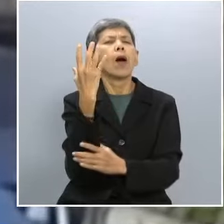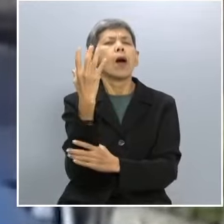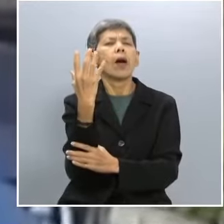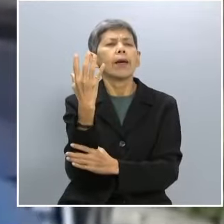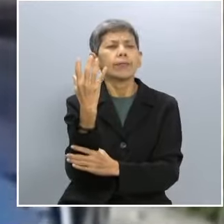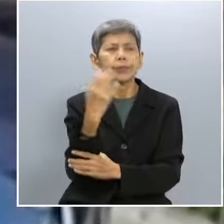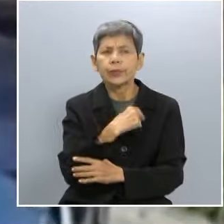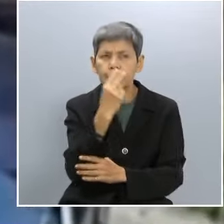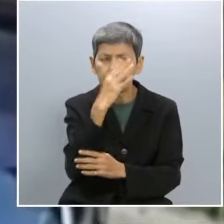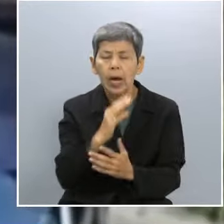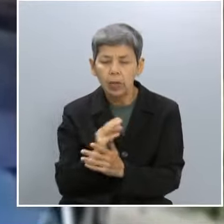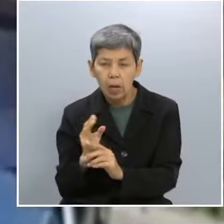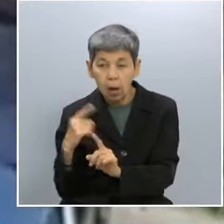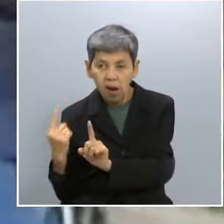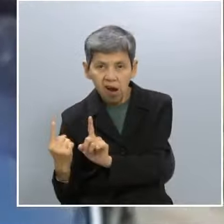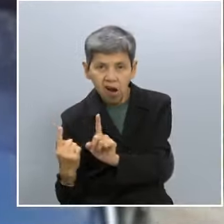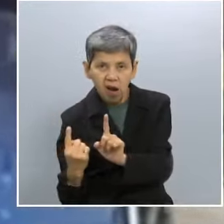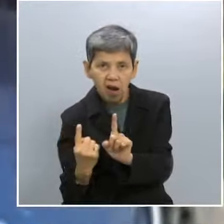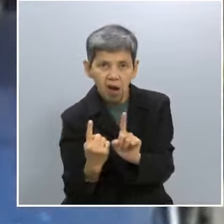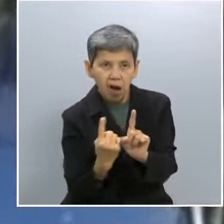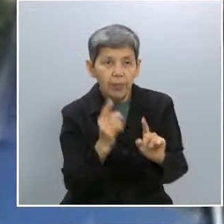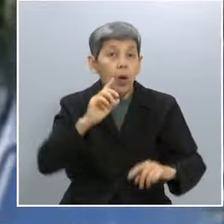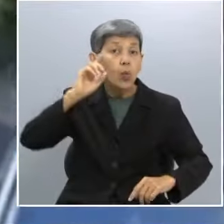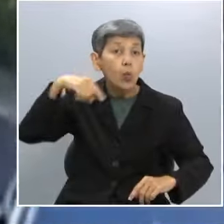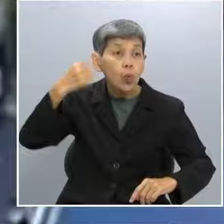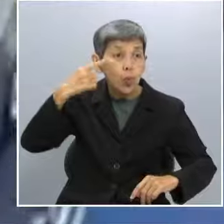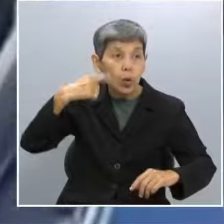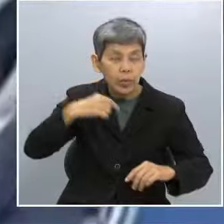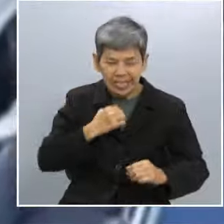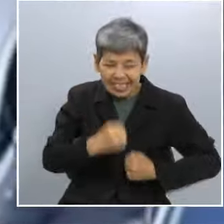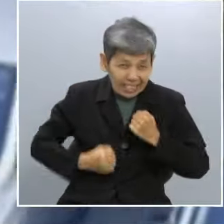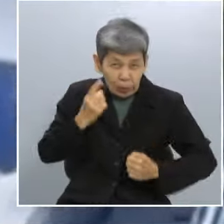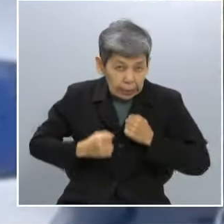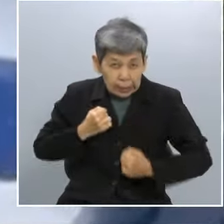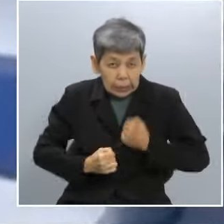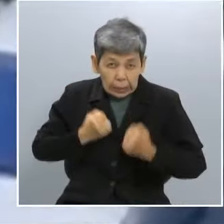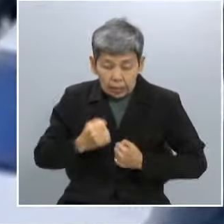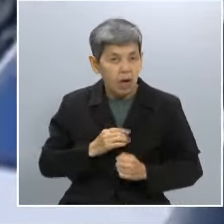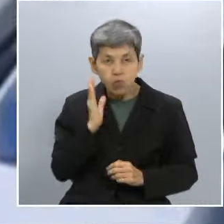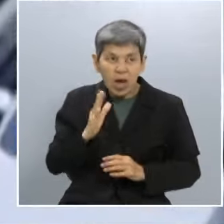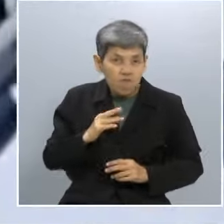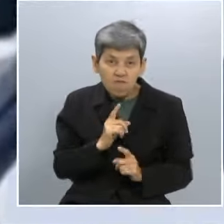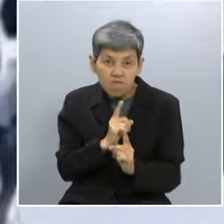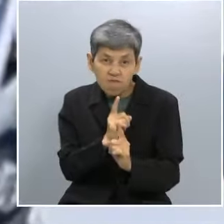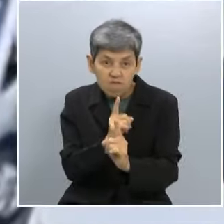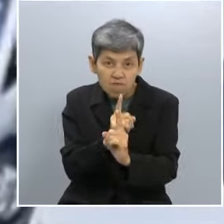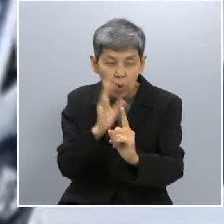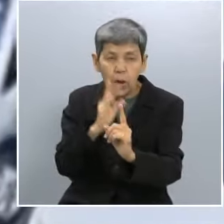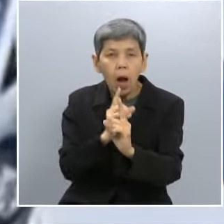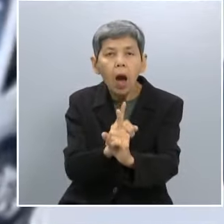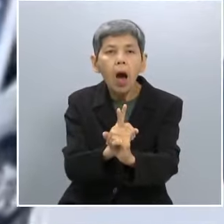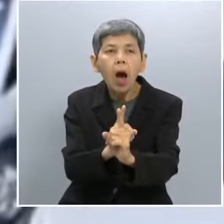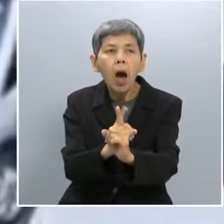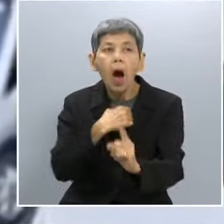ครับเนี่ยฮะปกตินี่ทางผู้หญิงเค้าก็พยายามวิ่งหนีวิ่งหนีนะฮะมันวิ่งตามคุณผู้ชมลงดูดิครับ